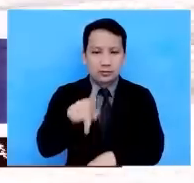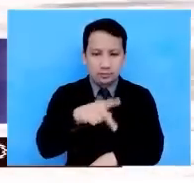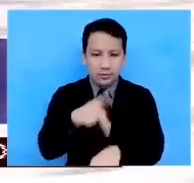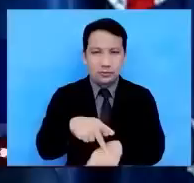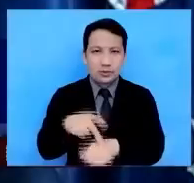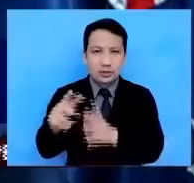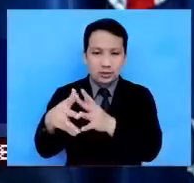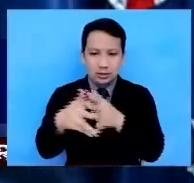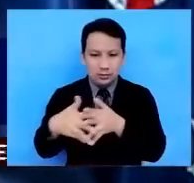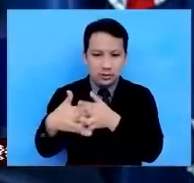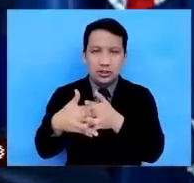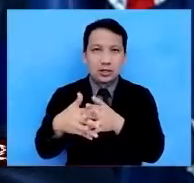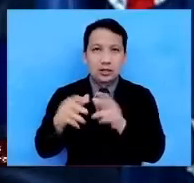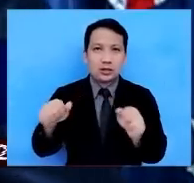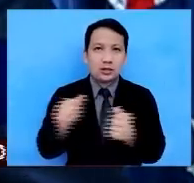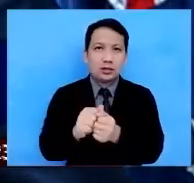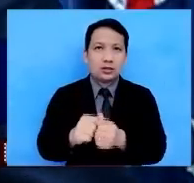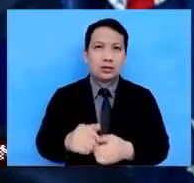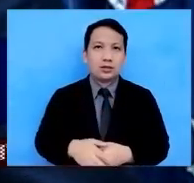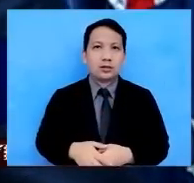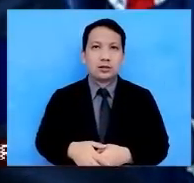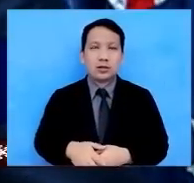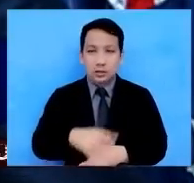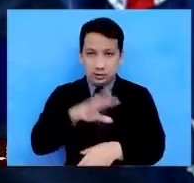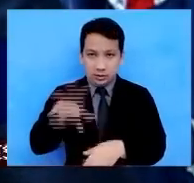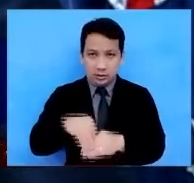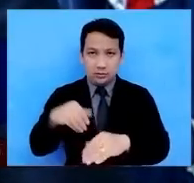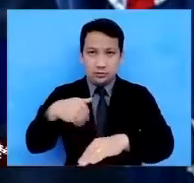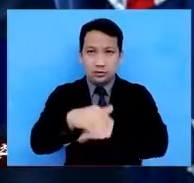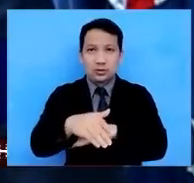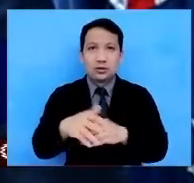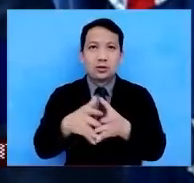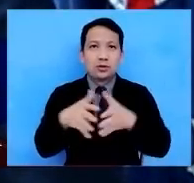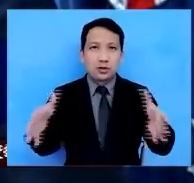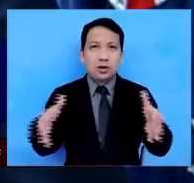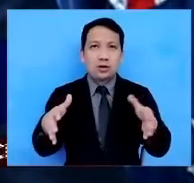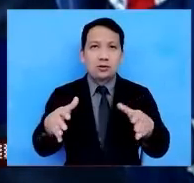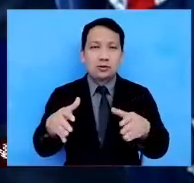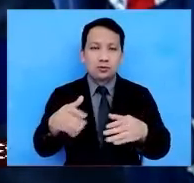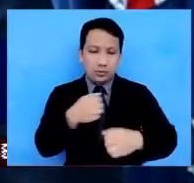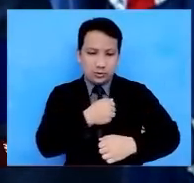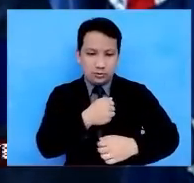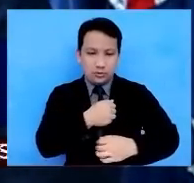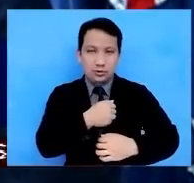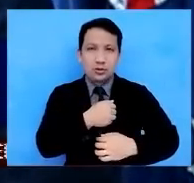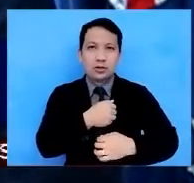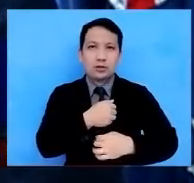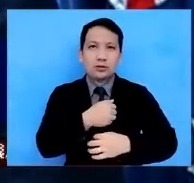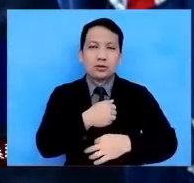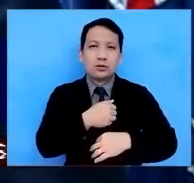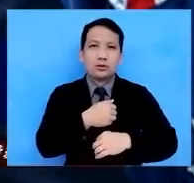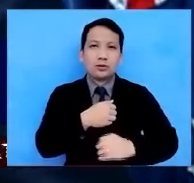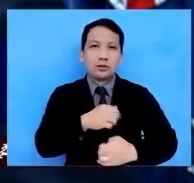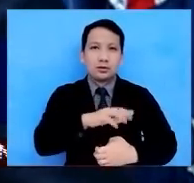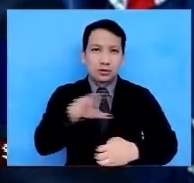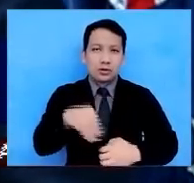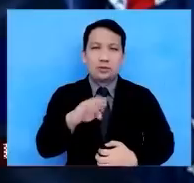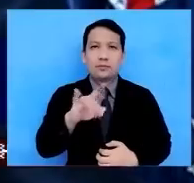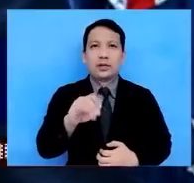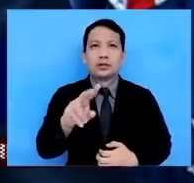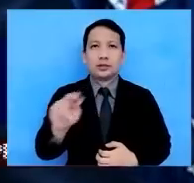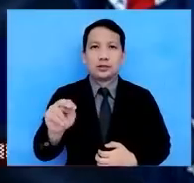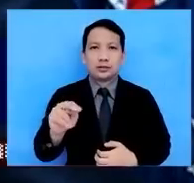Amerika. We are sending one of the largest contingents to exercise Balikatan in the